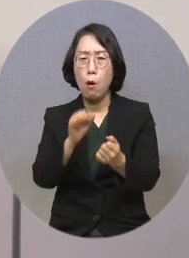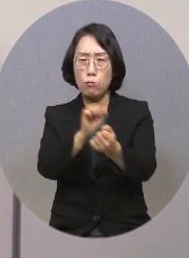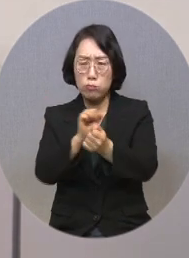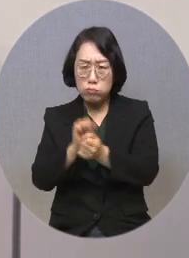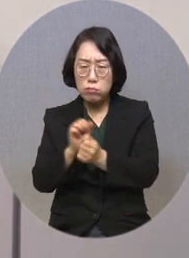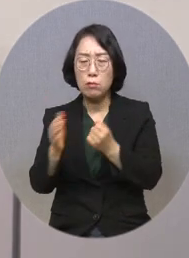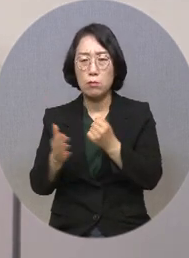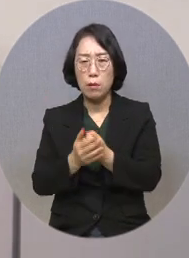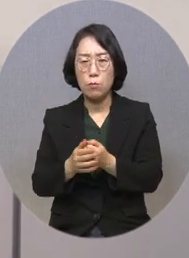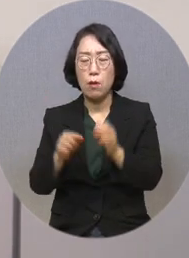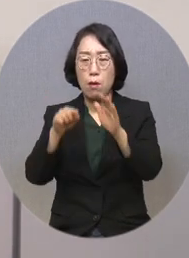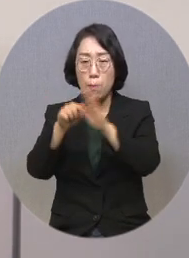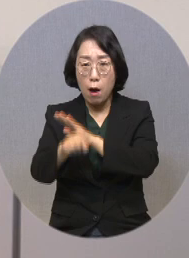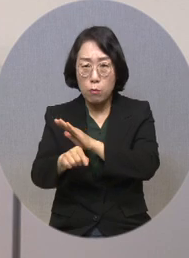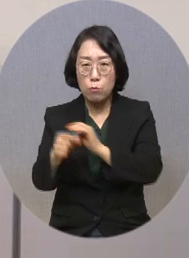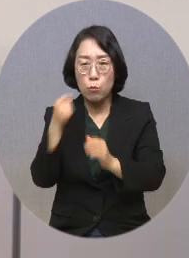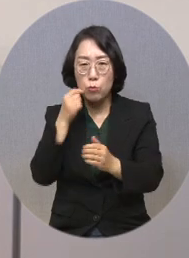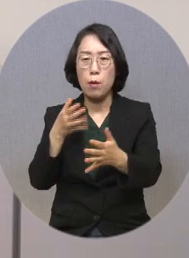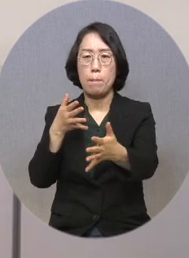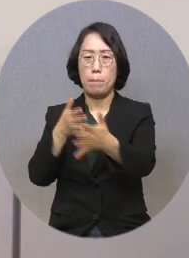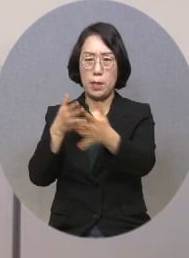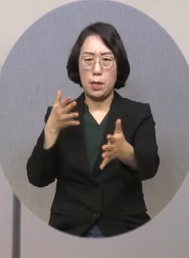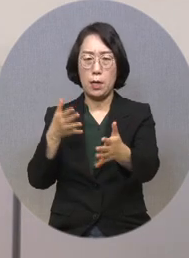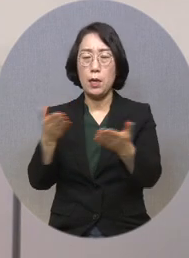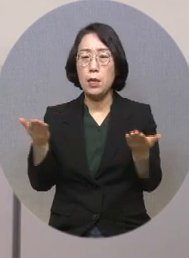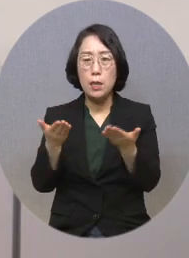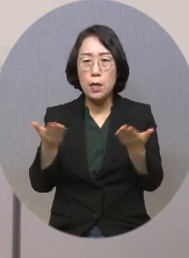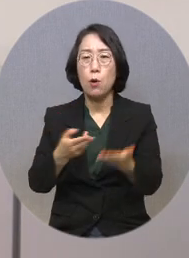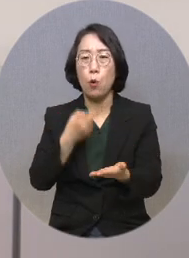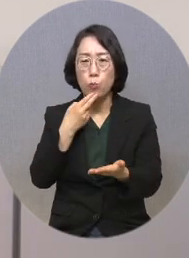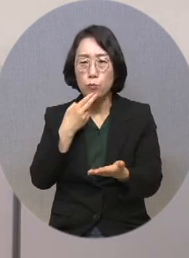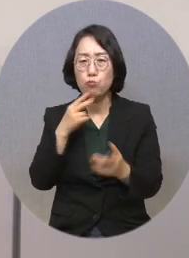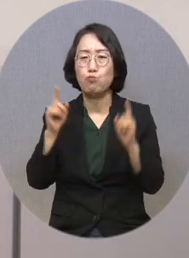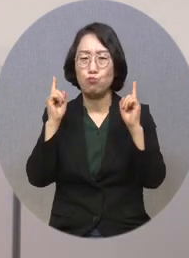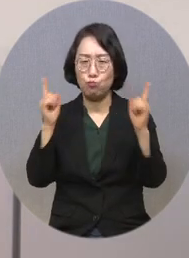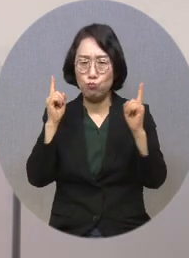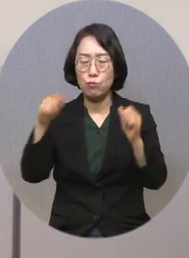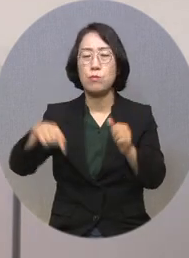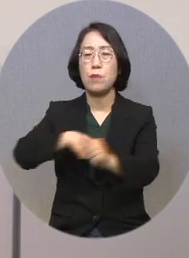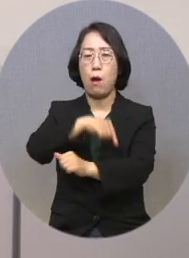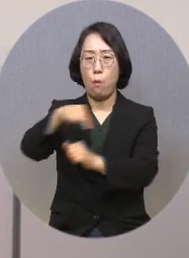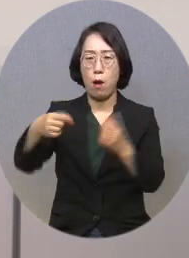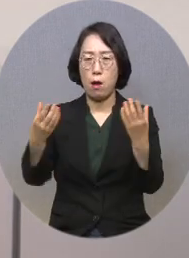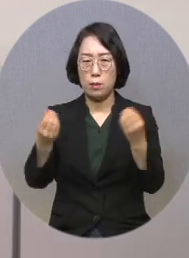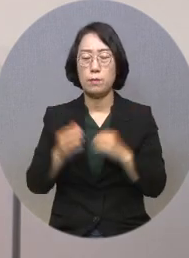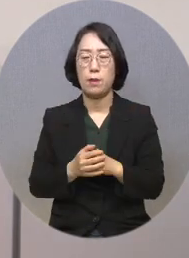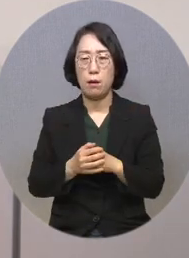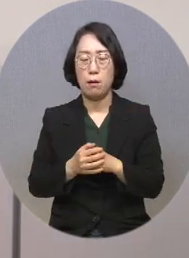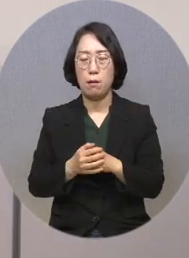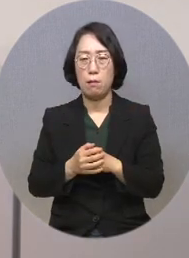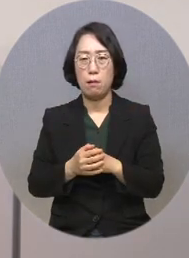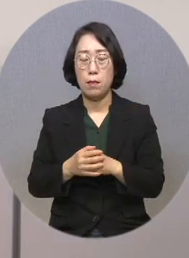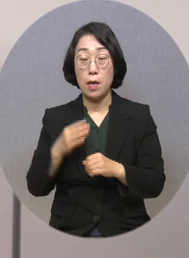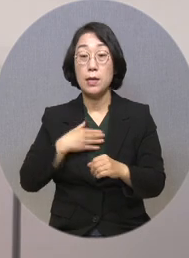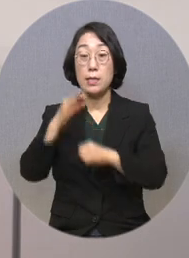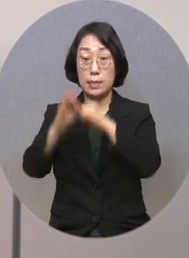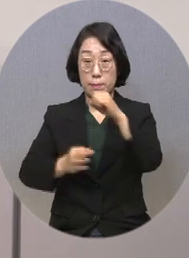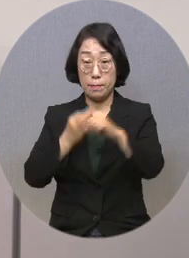방문을 거절당하며 생존 위기에 처해 있습니다. 저는 10년